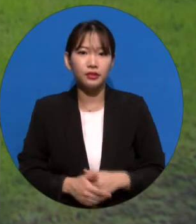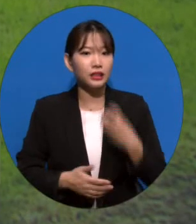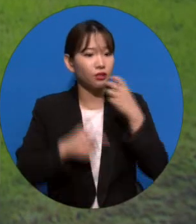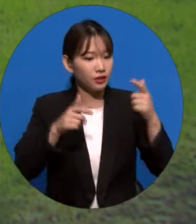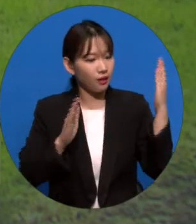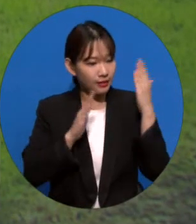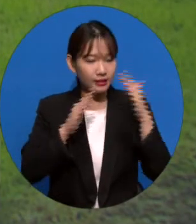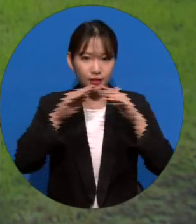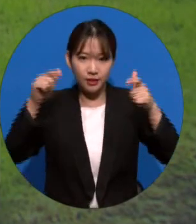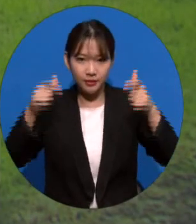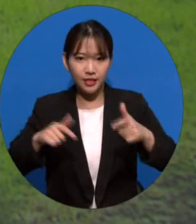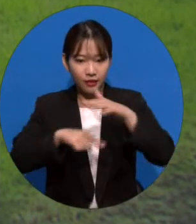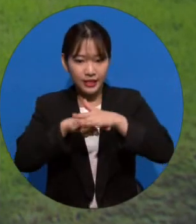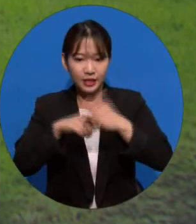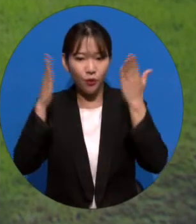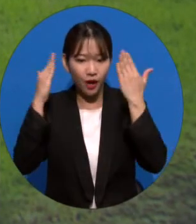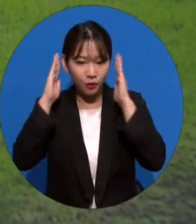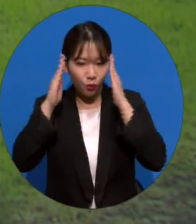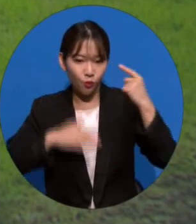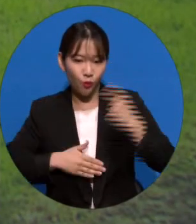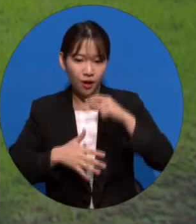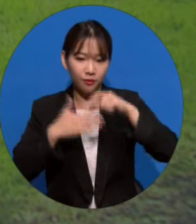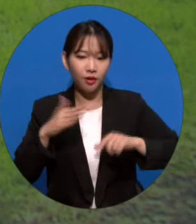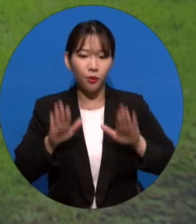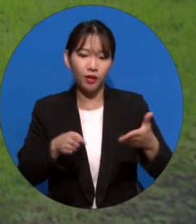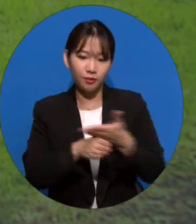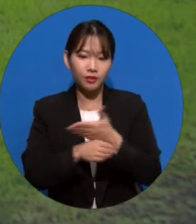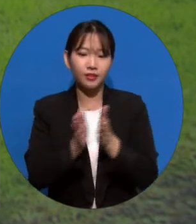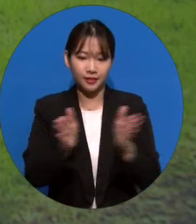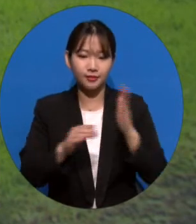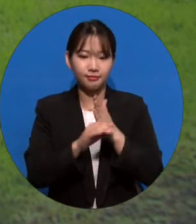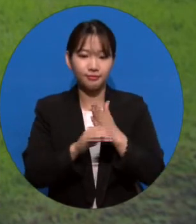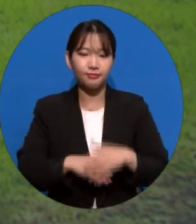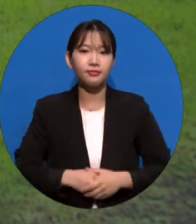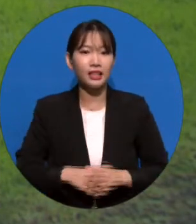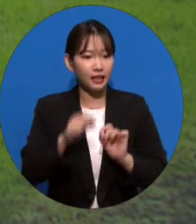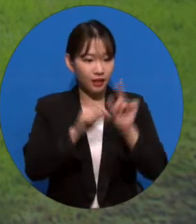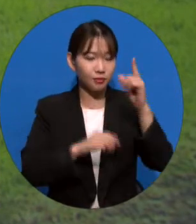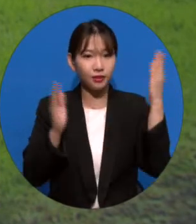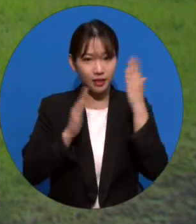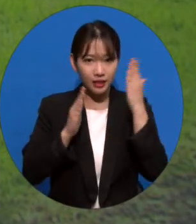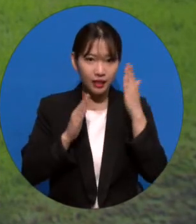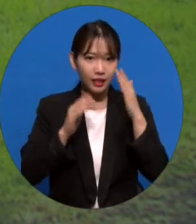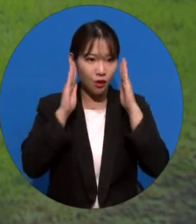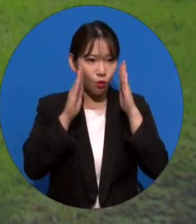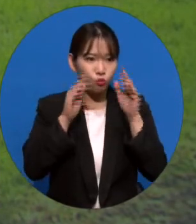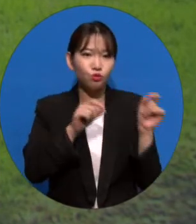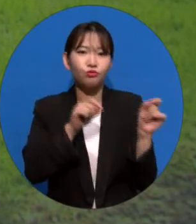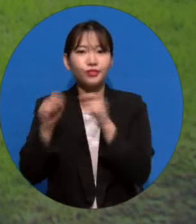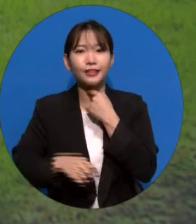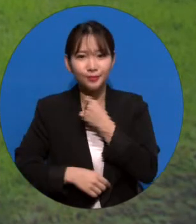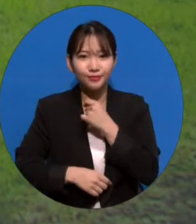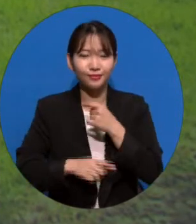수도권 학생들이 전남의 농산어촌으로 유학 오는 프로그램이 올해부터 시행되고 있습니다. 대부분의 학생이 유학을 연장할